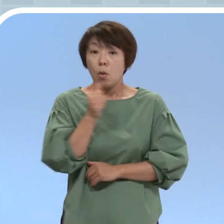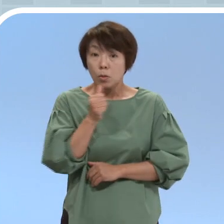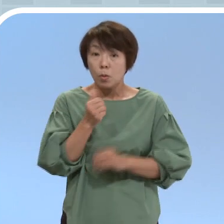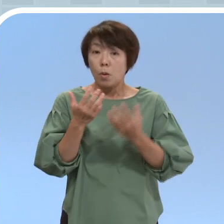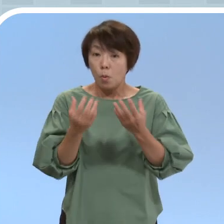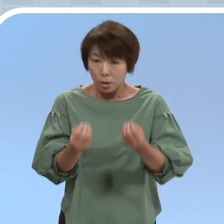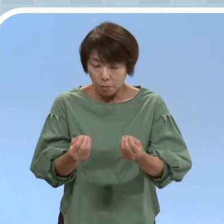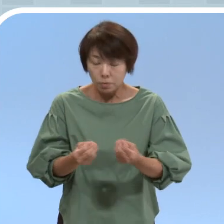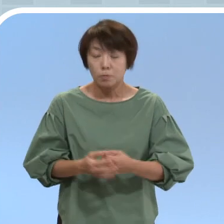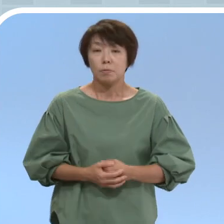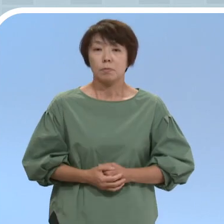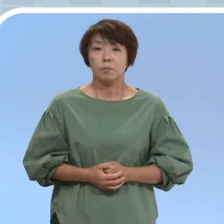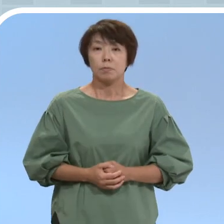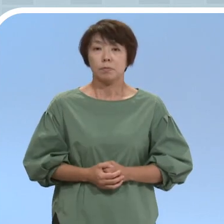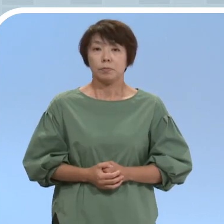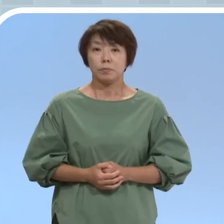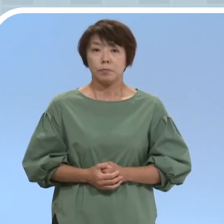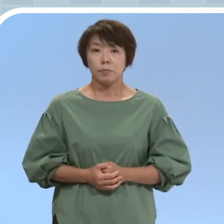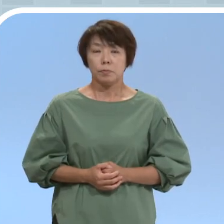からのお知らせでした。